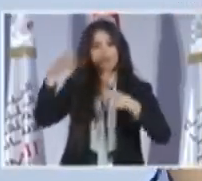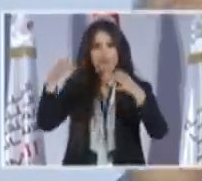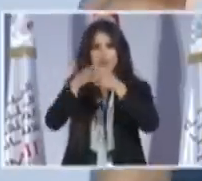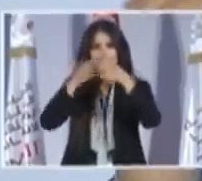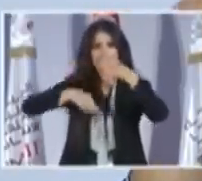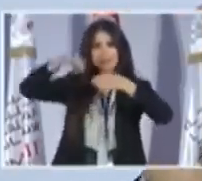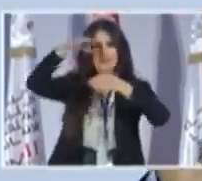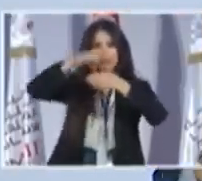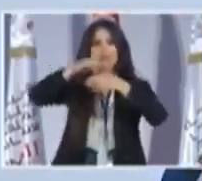عليه